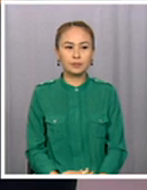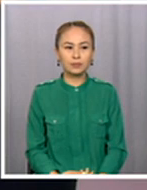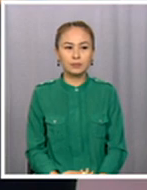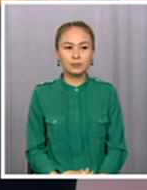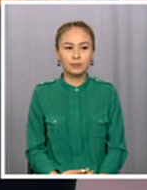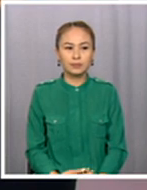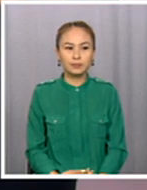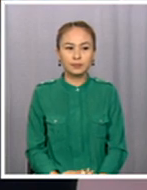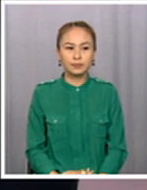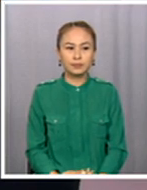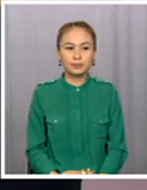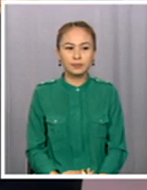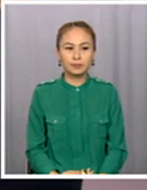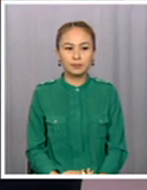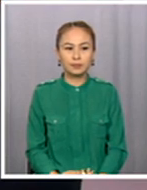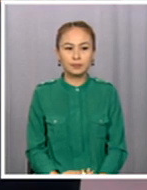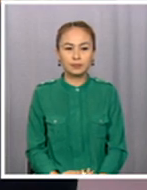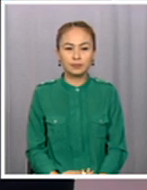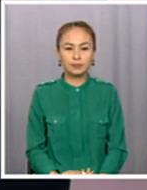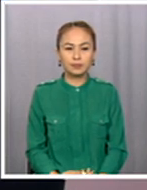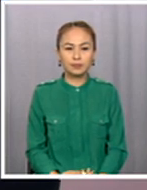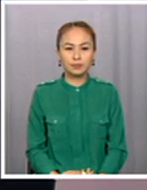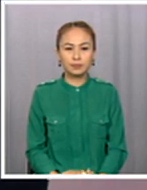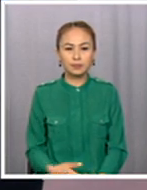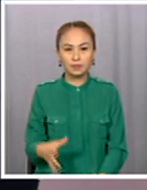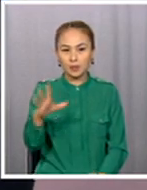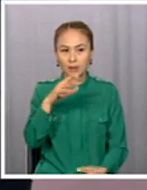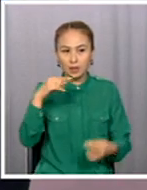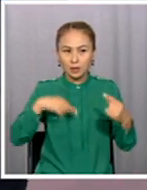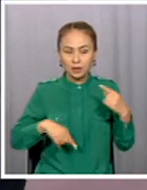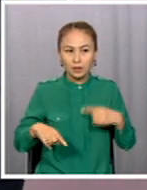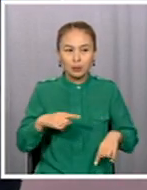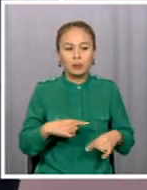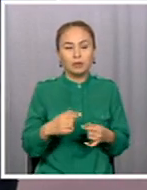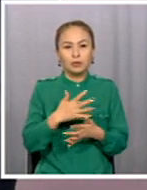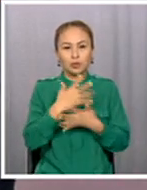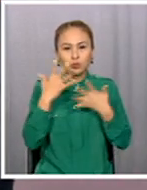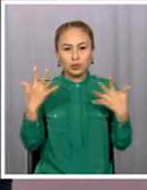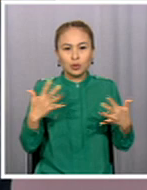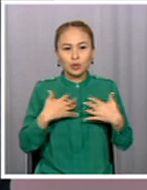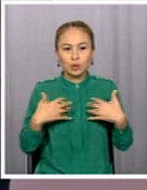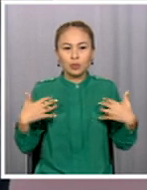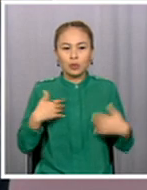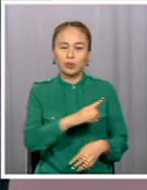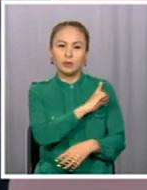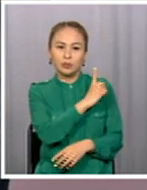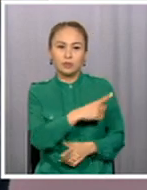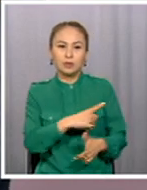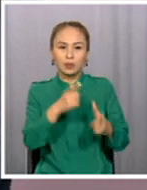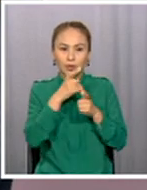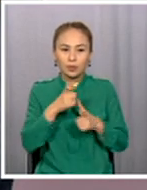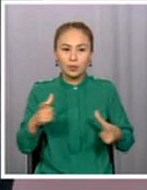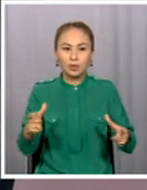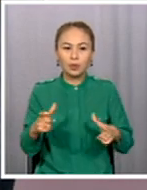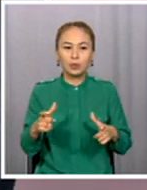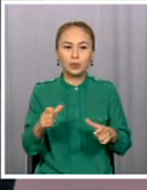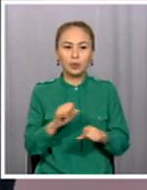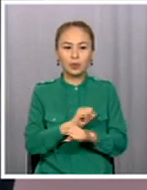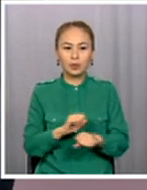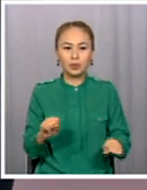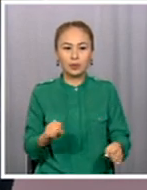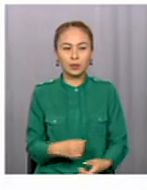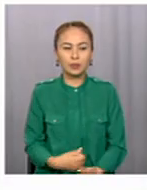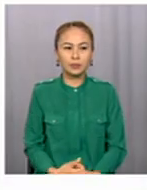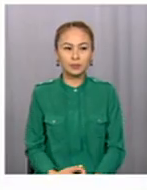Дұрыс, балалар. Барлық денесі үлкен жануар қатты дыбыс шығарады деп айтуға